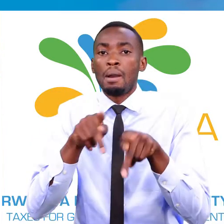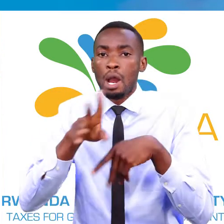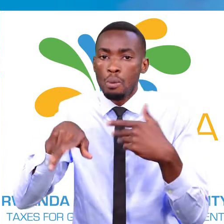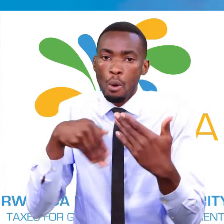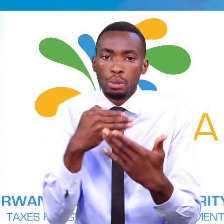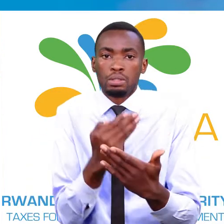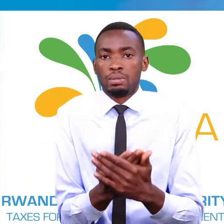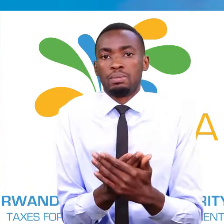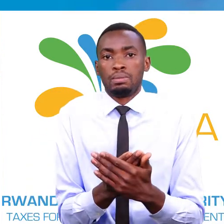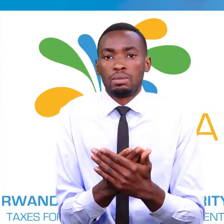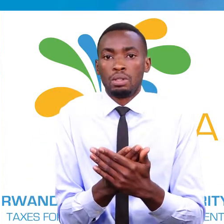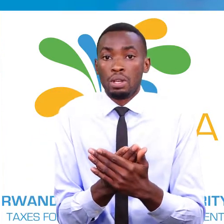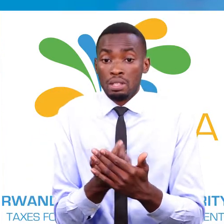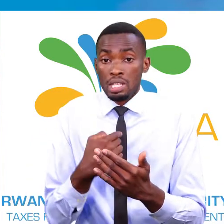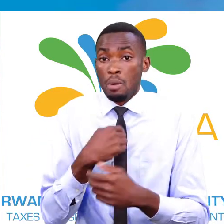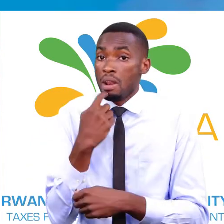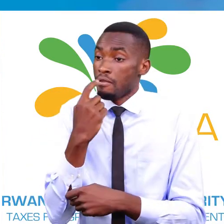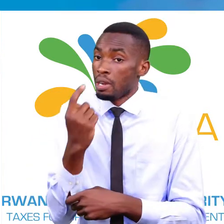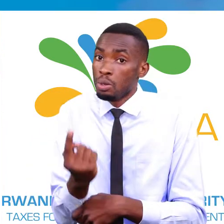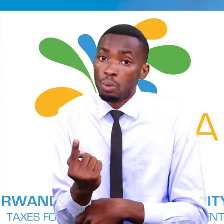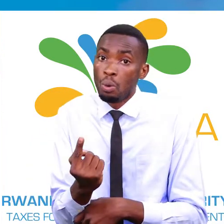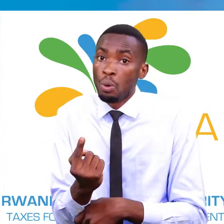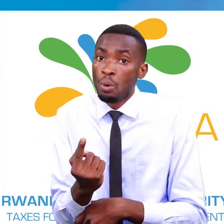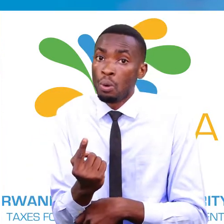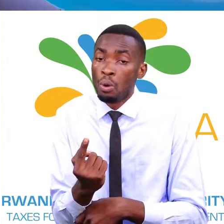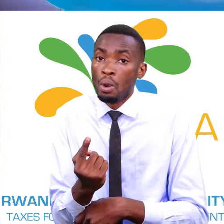byamenyekanishijwe ku baturarwanda bose. Hano navuga yuko